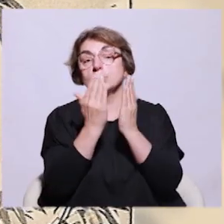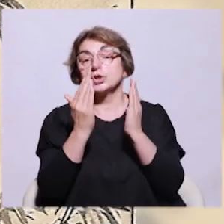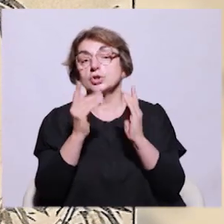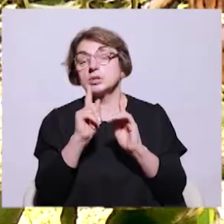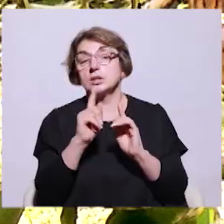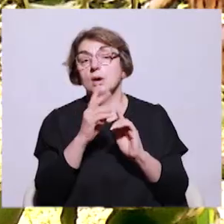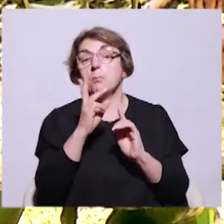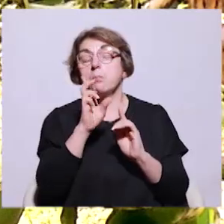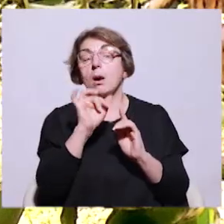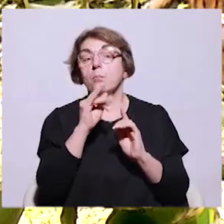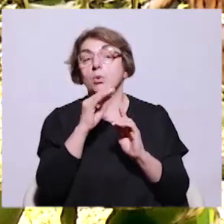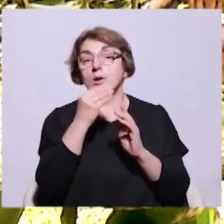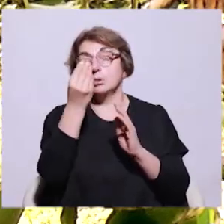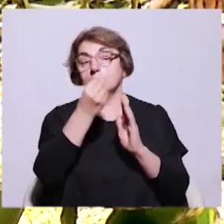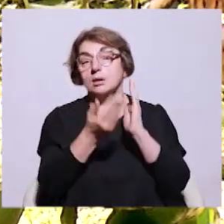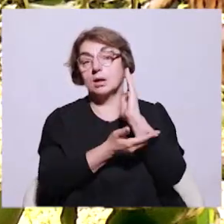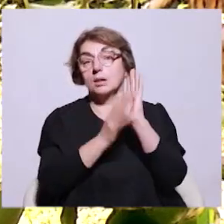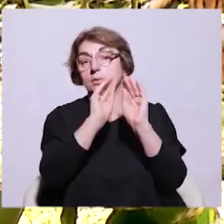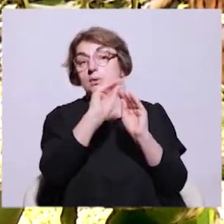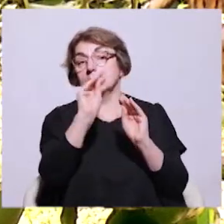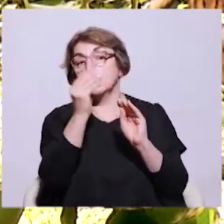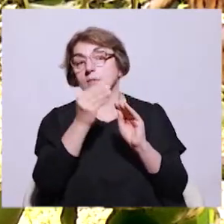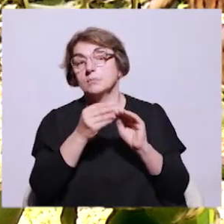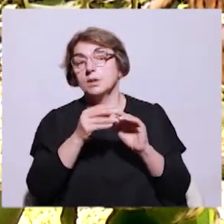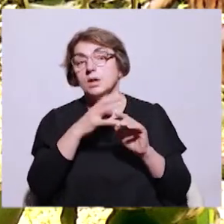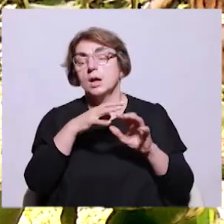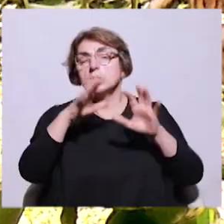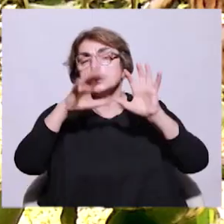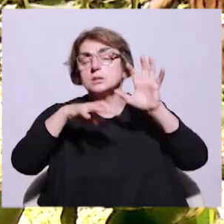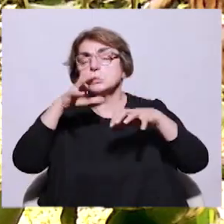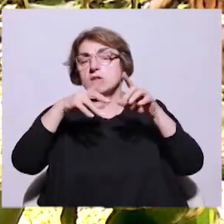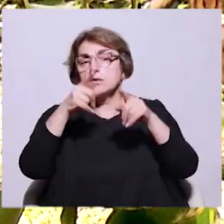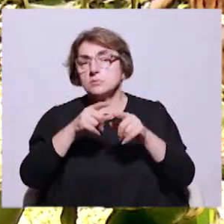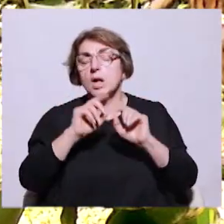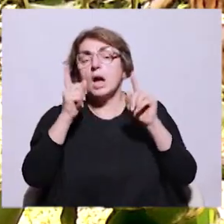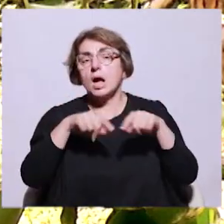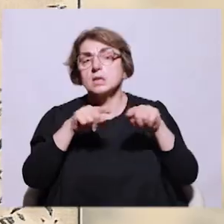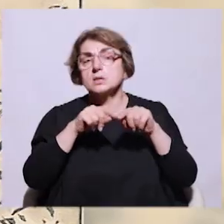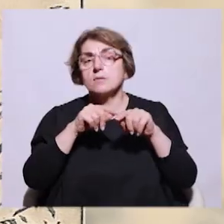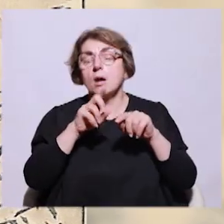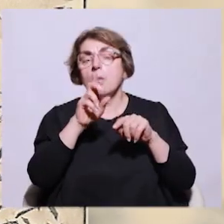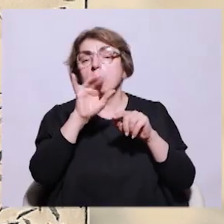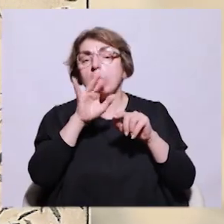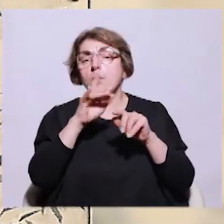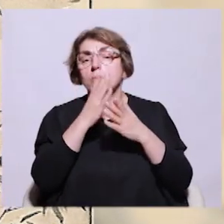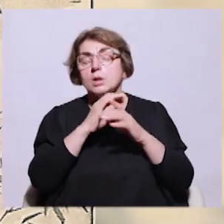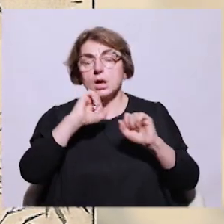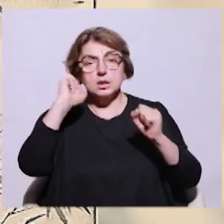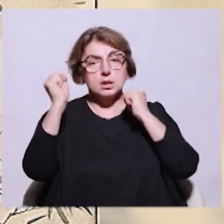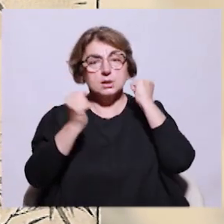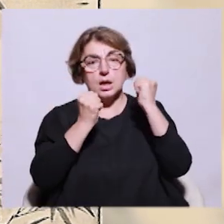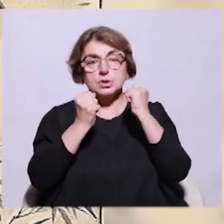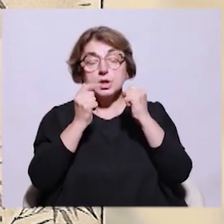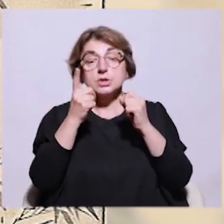სადაც ბამბუკებია გამოსახული. აქ არის ბამბუკი წვიმის ქვეშ და ბამბუკი ქარში. სადაც წვიმის ქვეშ არის,